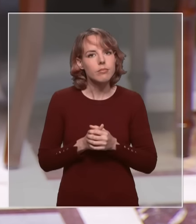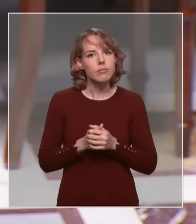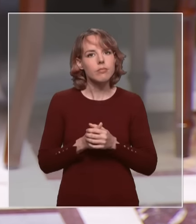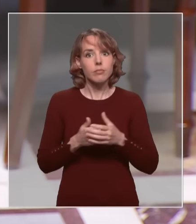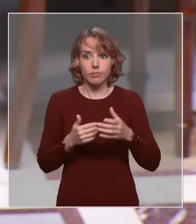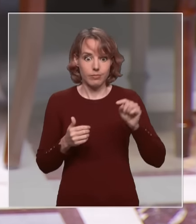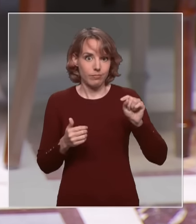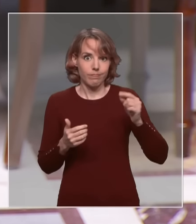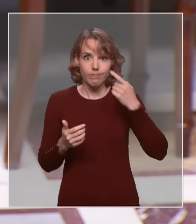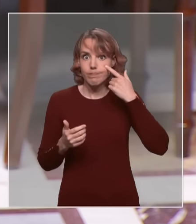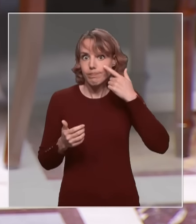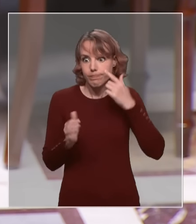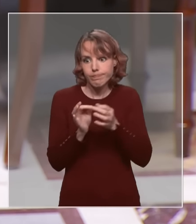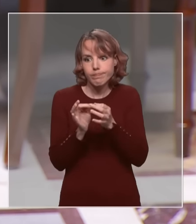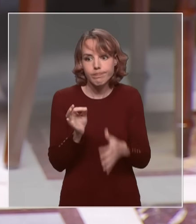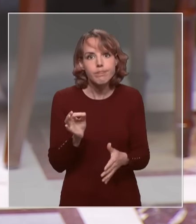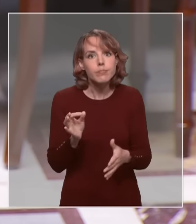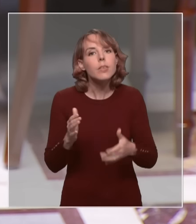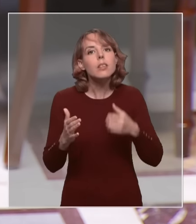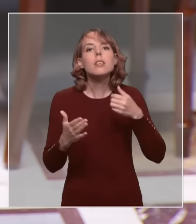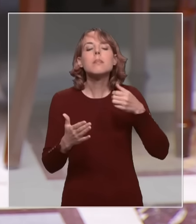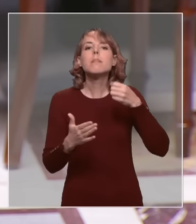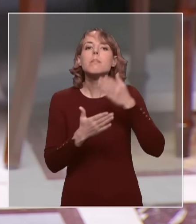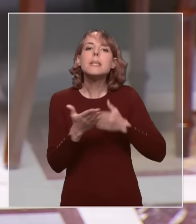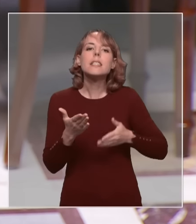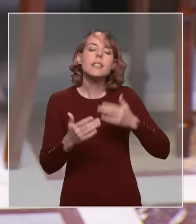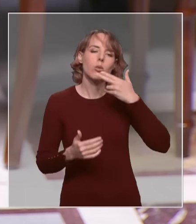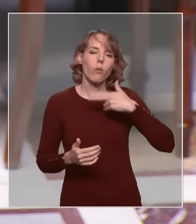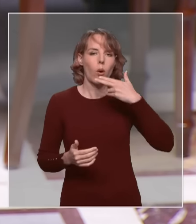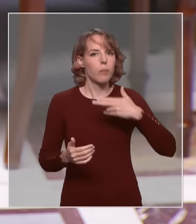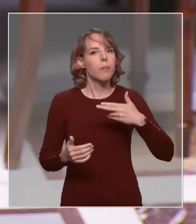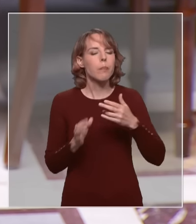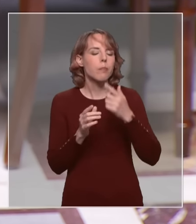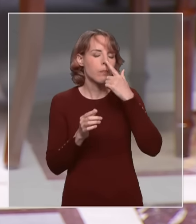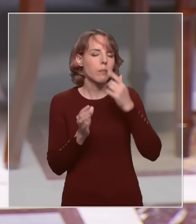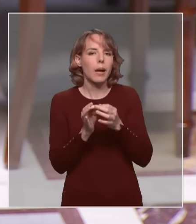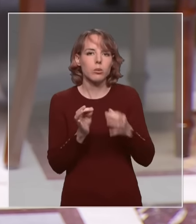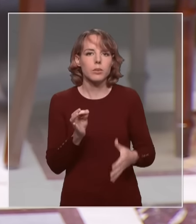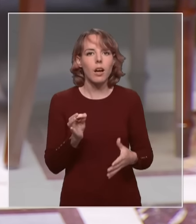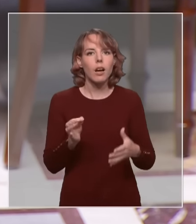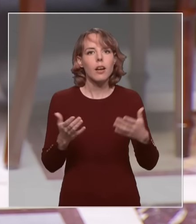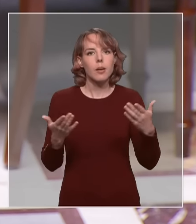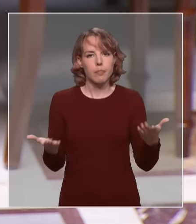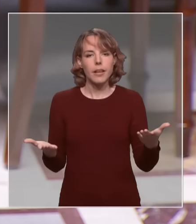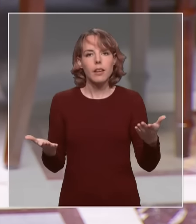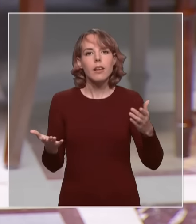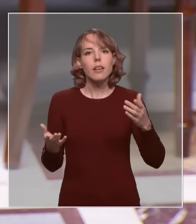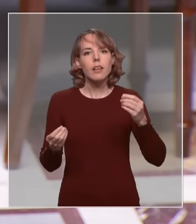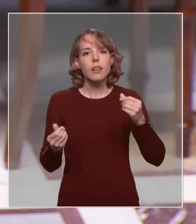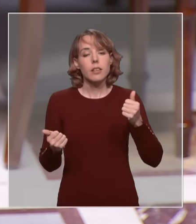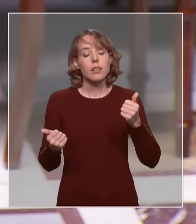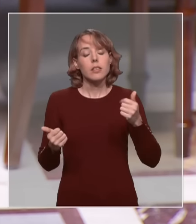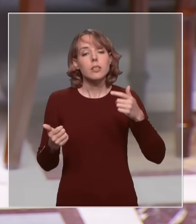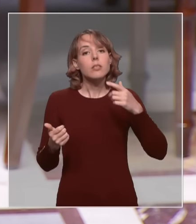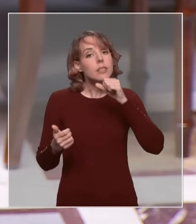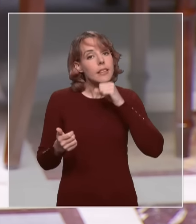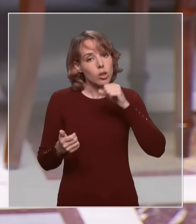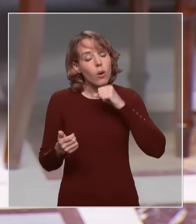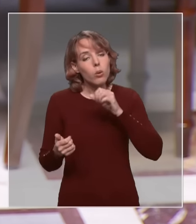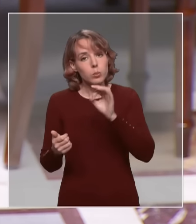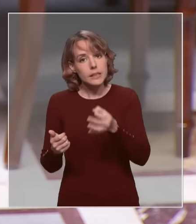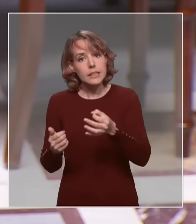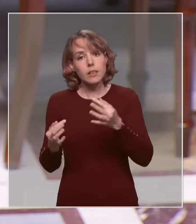trouver une finalité mi-novembre, mais nous pourrons en reparler. Mais ça concerne à la fois les bornes seniors en ce qui